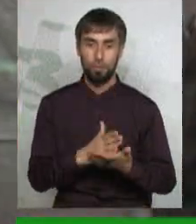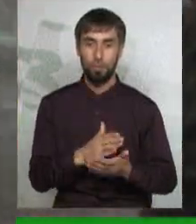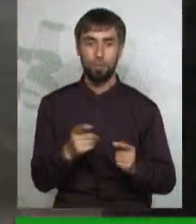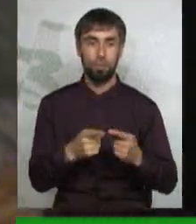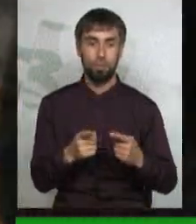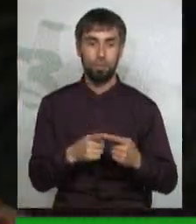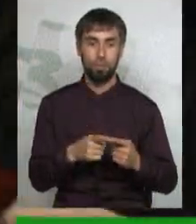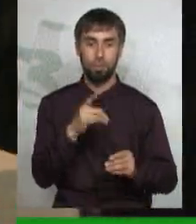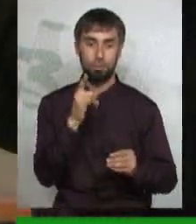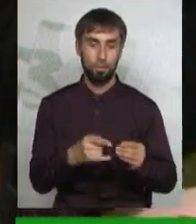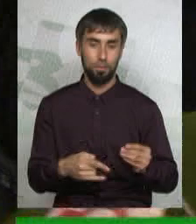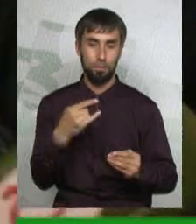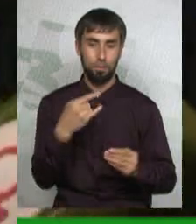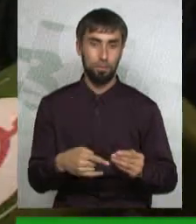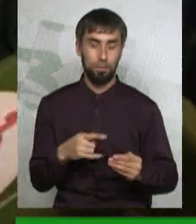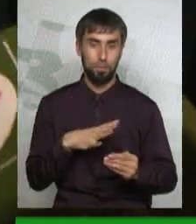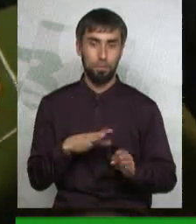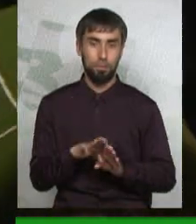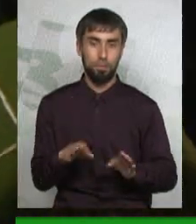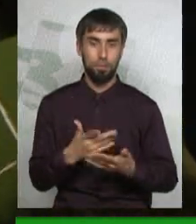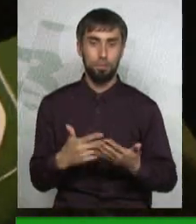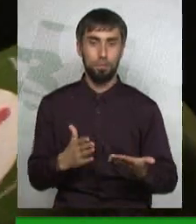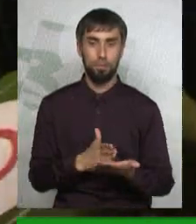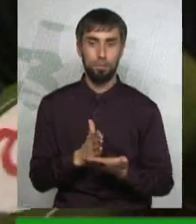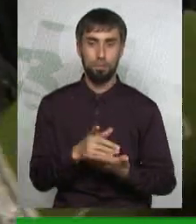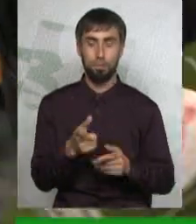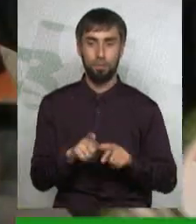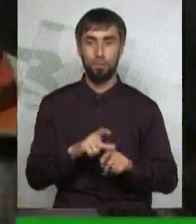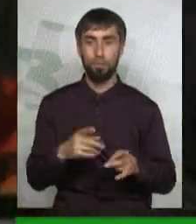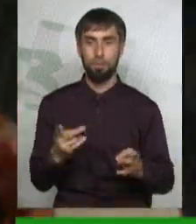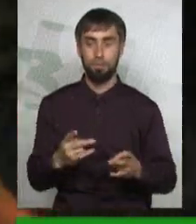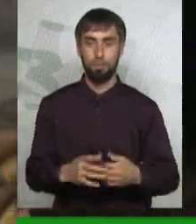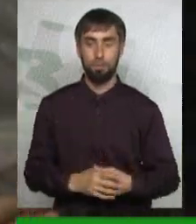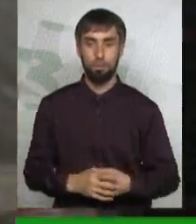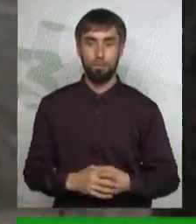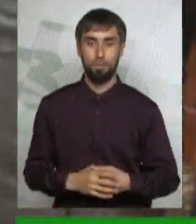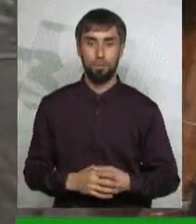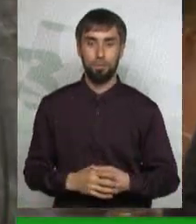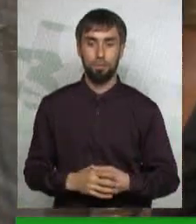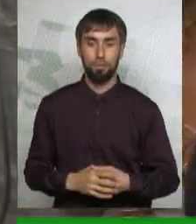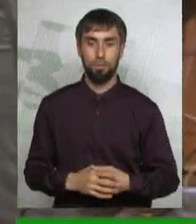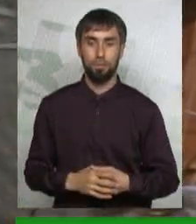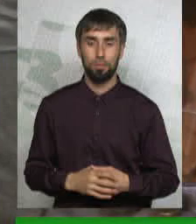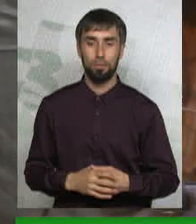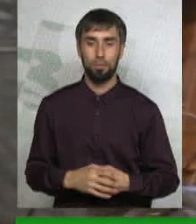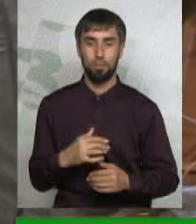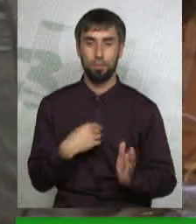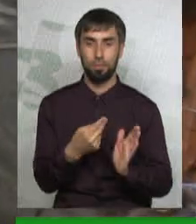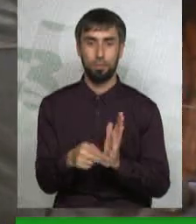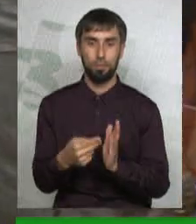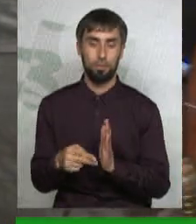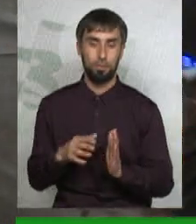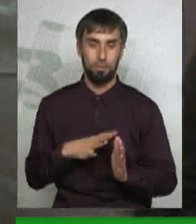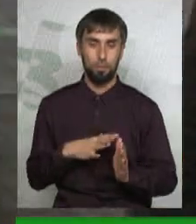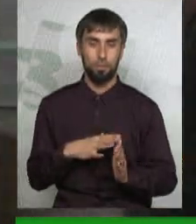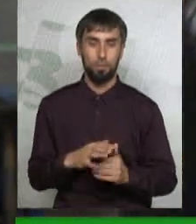угуш, вырезать ей, с разницей с направлением, что иш хуяры. Я хамарица, я именно,